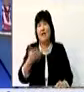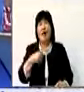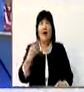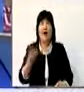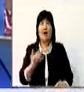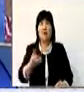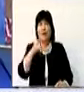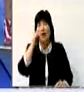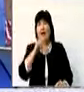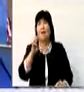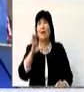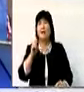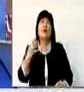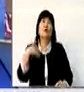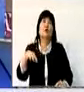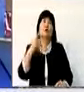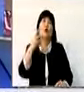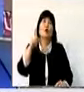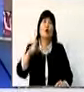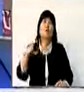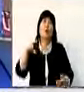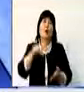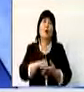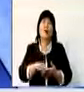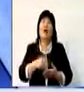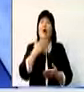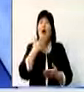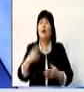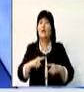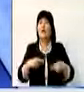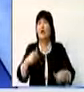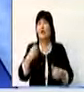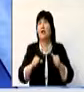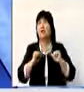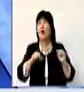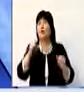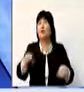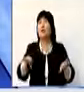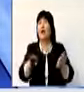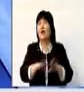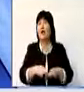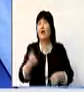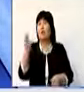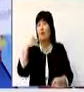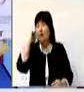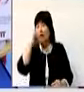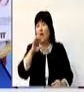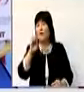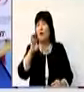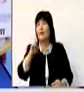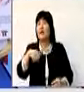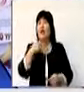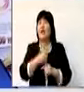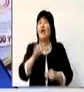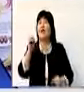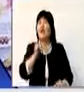биылғы Қазақстан барысына Сыр өңірінен 3 балуан қатысады. Ақтық бәсекеде белдескен спортшылармен қатар былтырғы Қазақстан барысының иегері